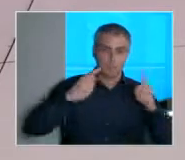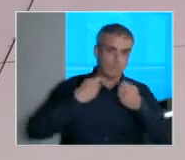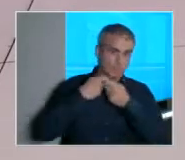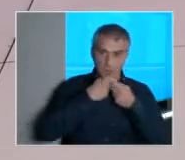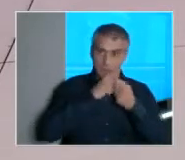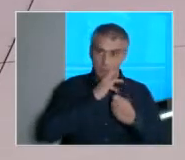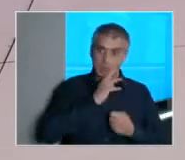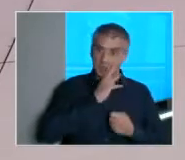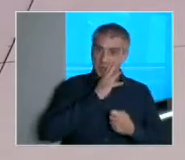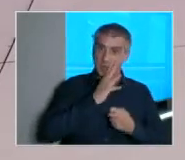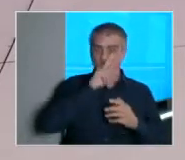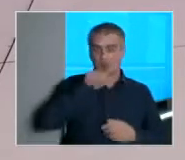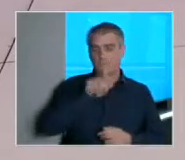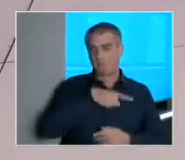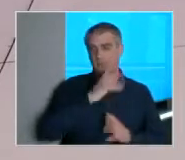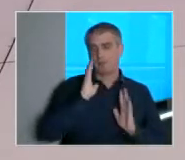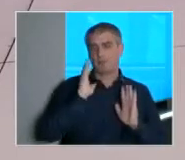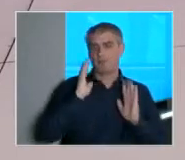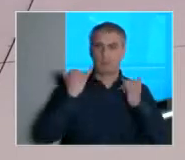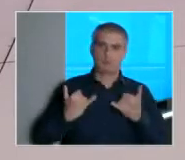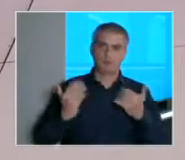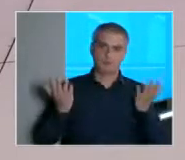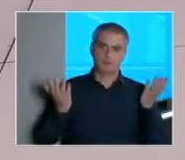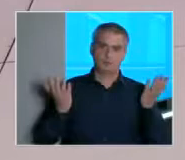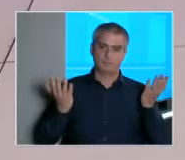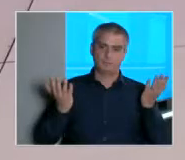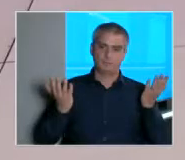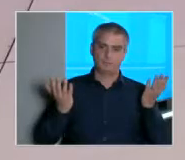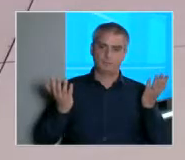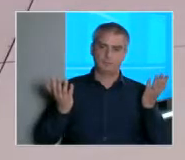גופים, לבטל אותם בשלב זה,